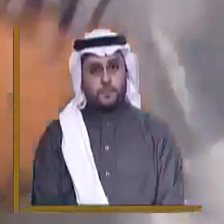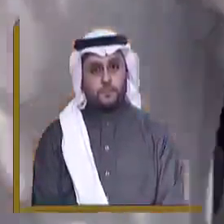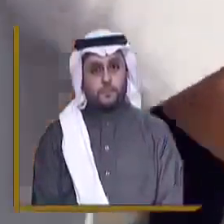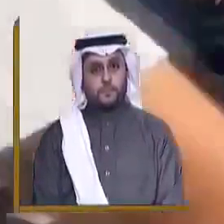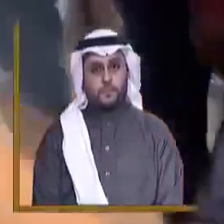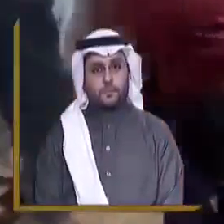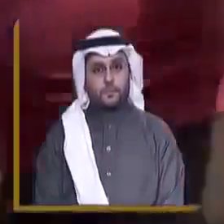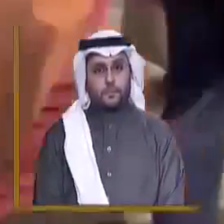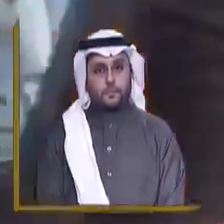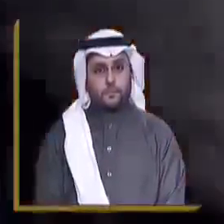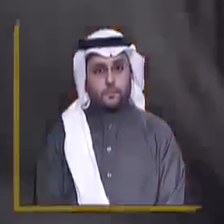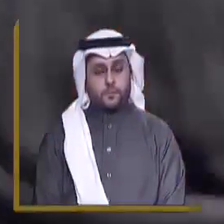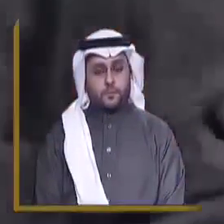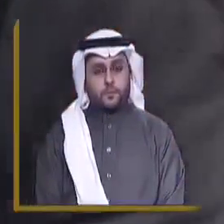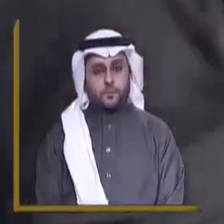الفلسطينيه